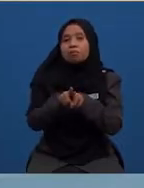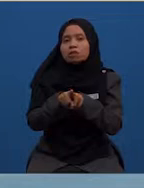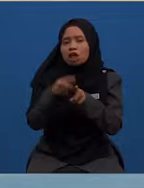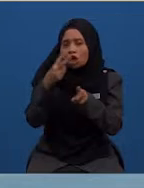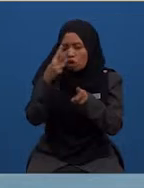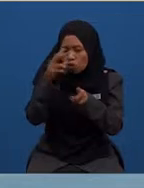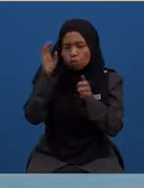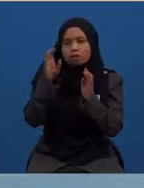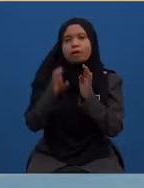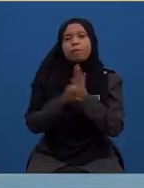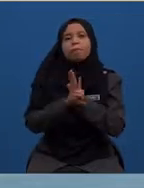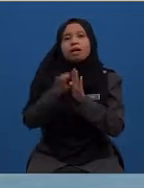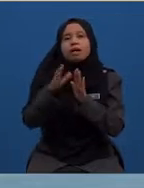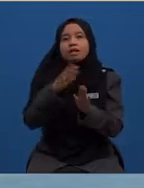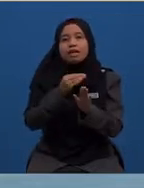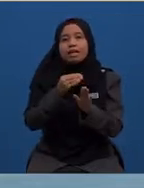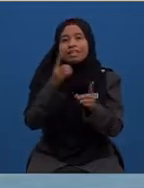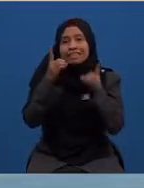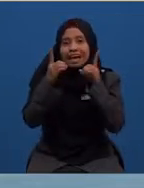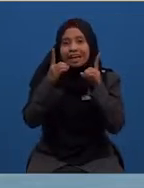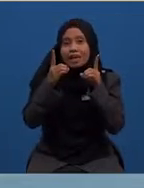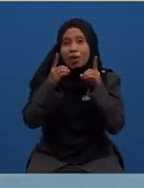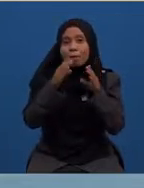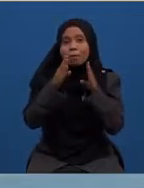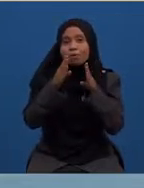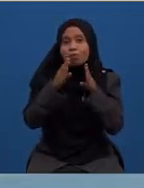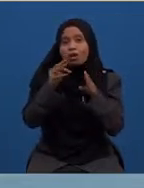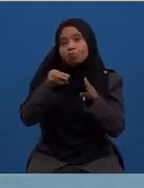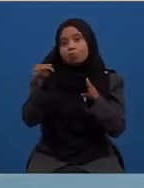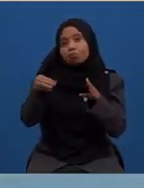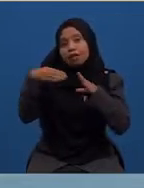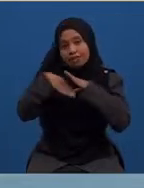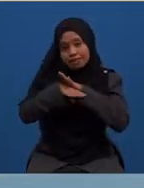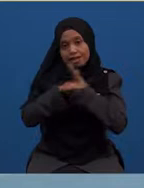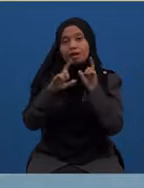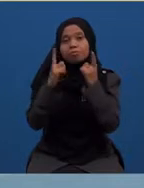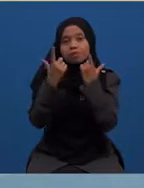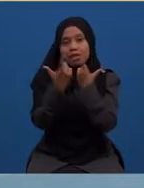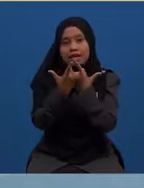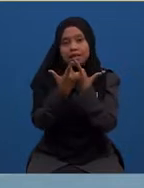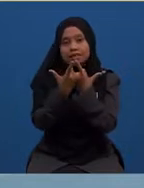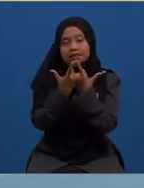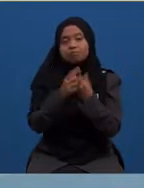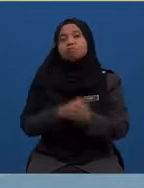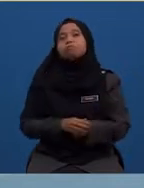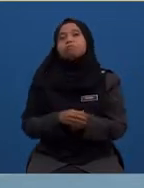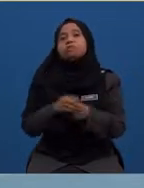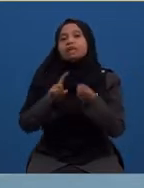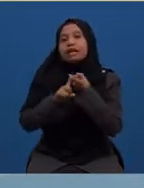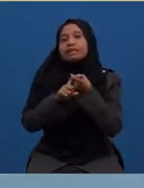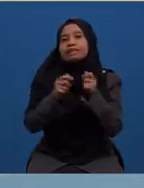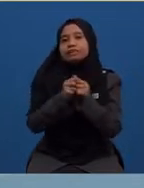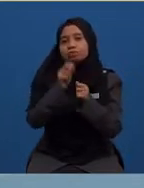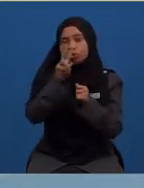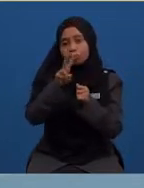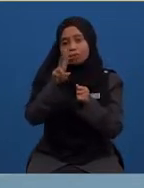mengamati gambar dan dialog perbualan murid-murid di dalam kelas berkenaan dengan bentuk